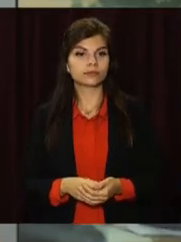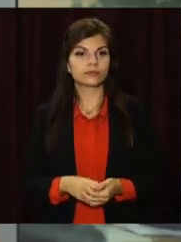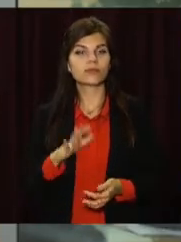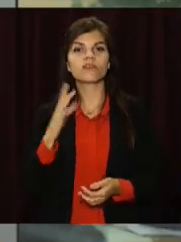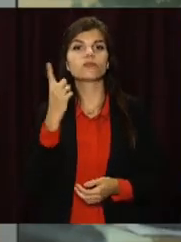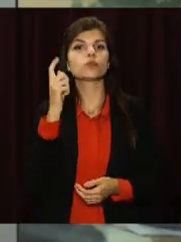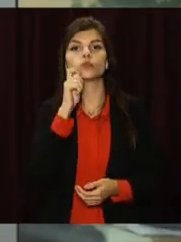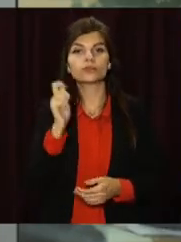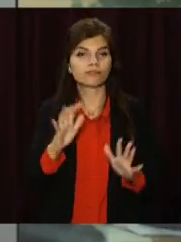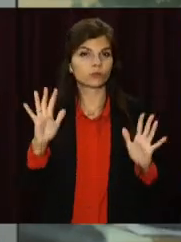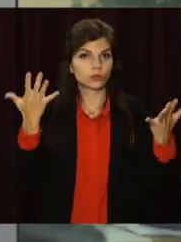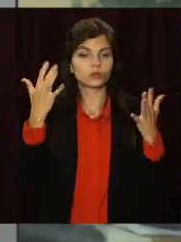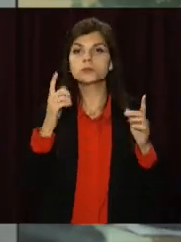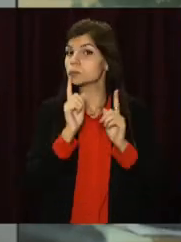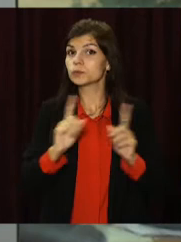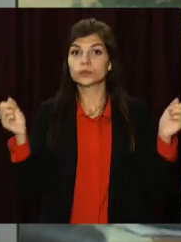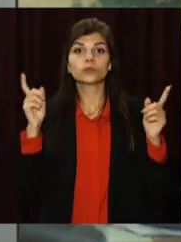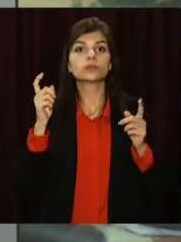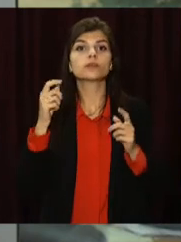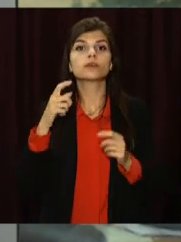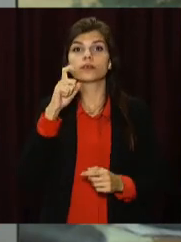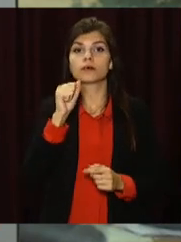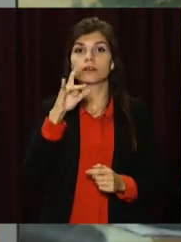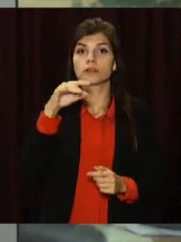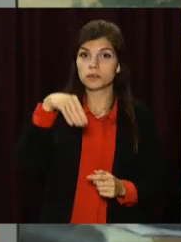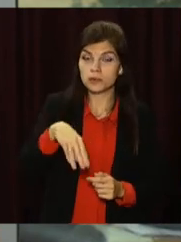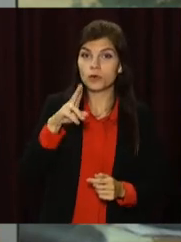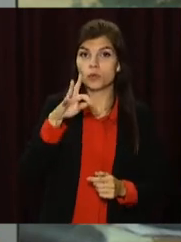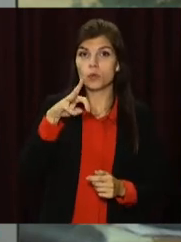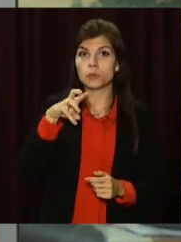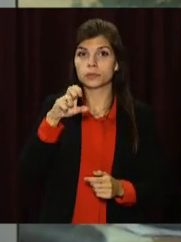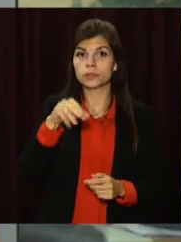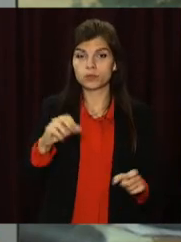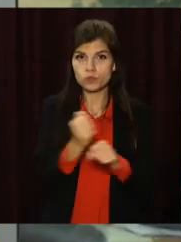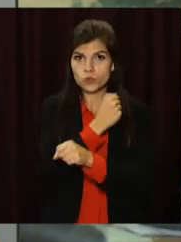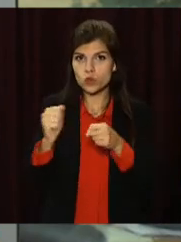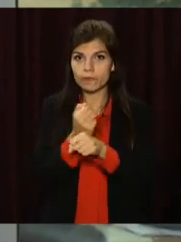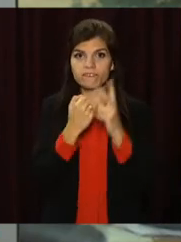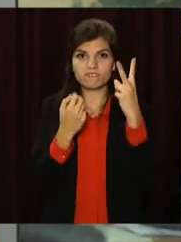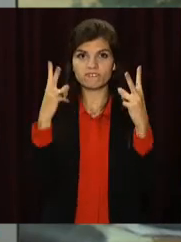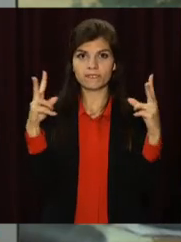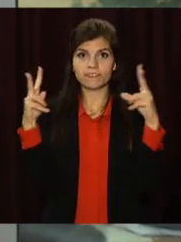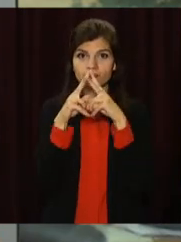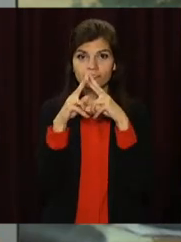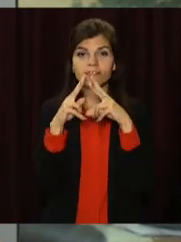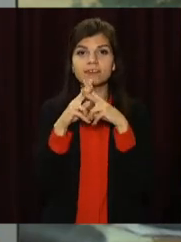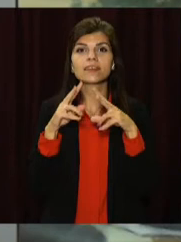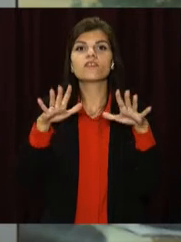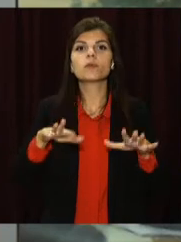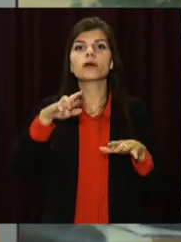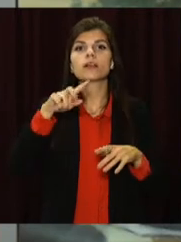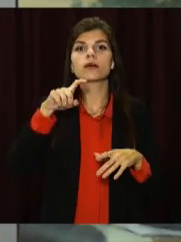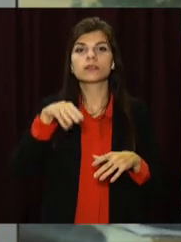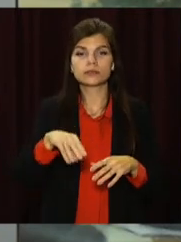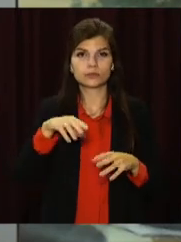Вперше в Україні відбувся унікальний турнір «Hard Combat». Бої в ексклюзивному форматі 2x2 пройшли в яхт-клубі «Січ».